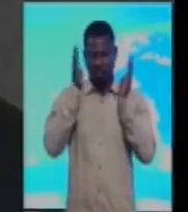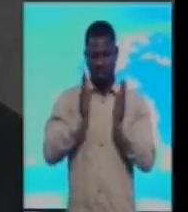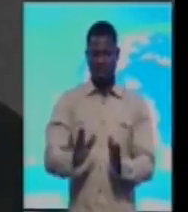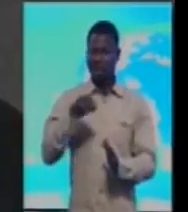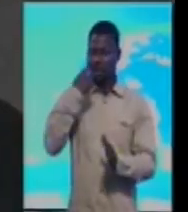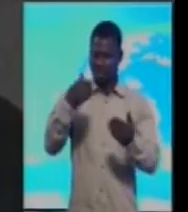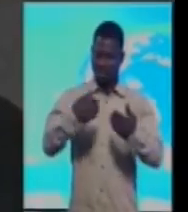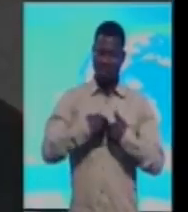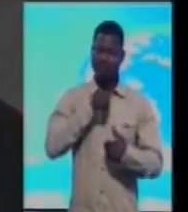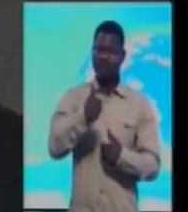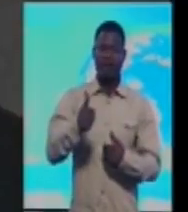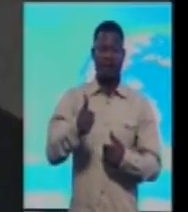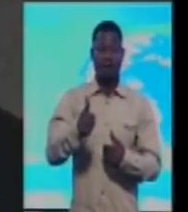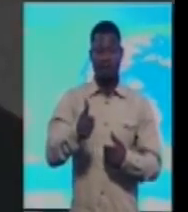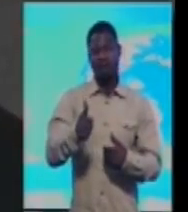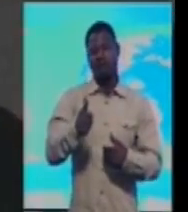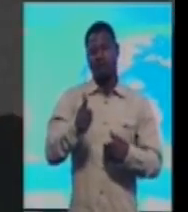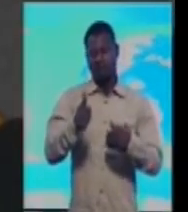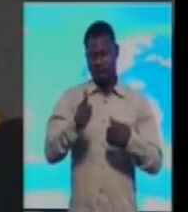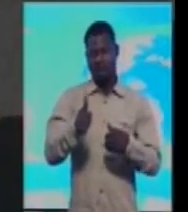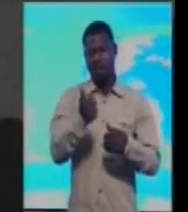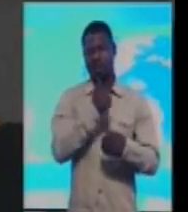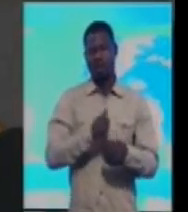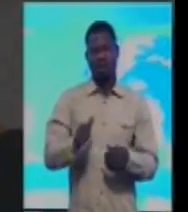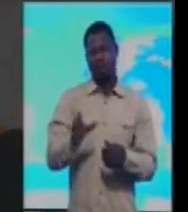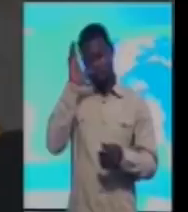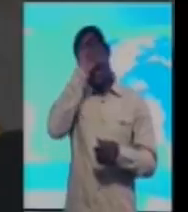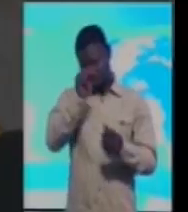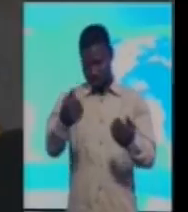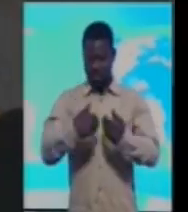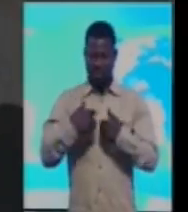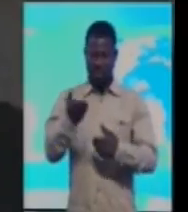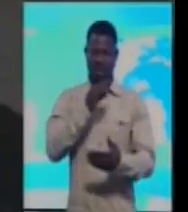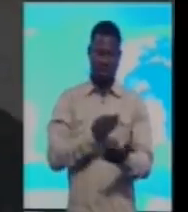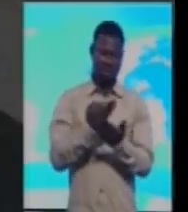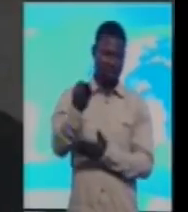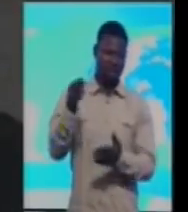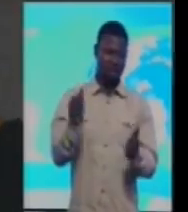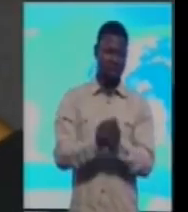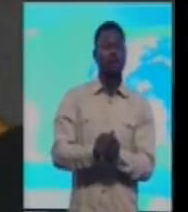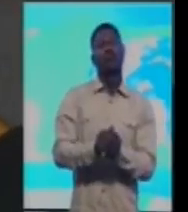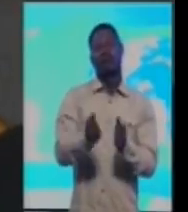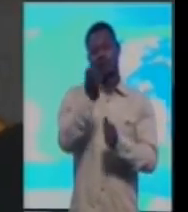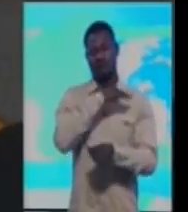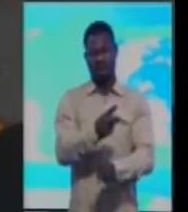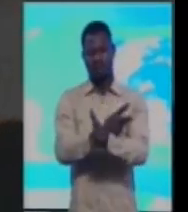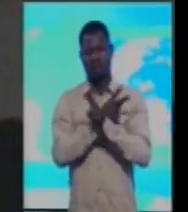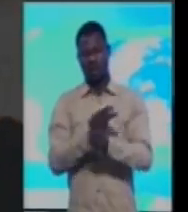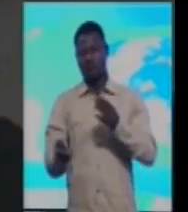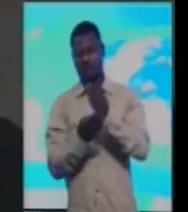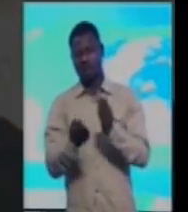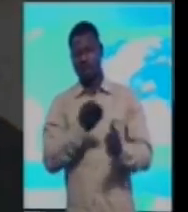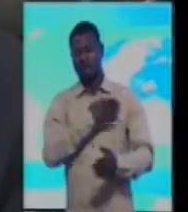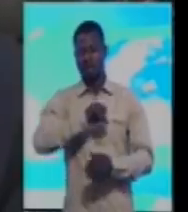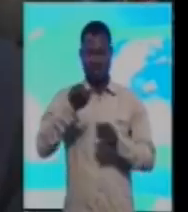eu accès au financement à travers les systèmes formels et les systèmes bancaires puissent